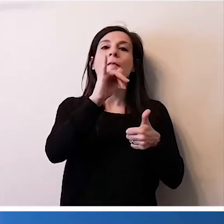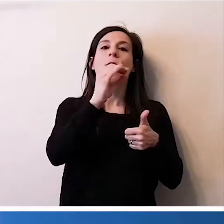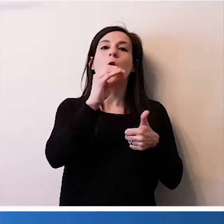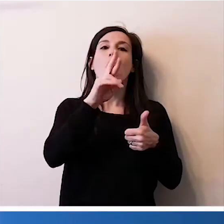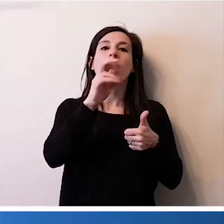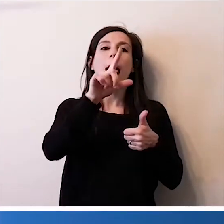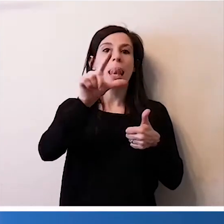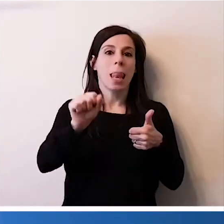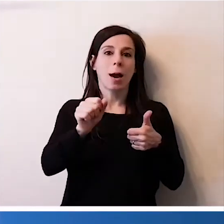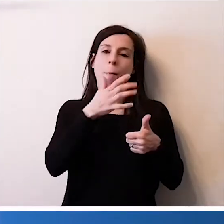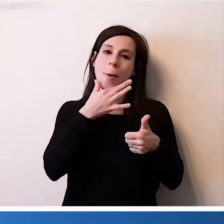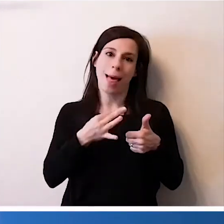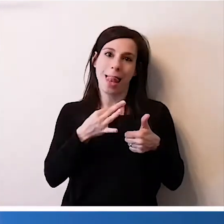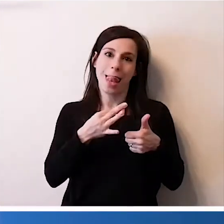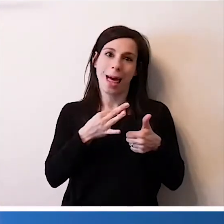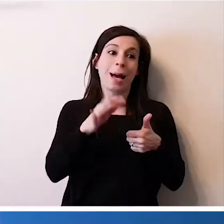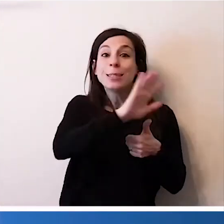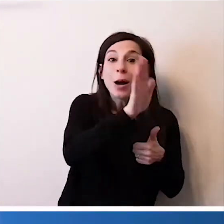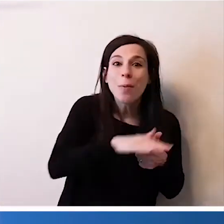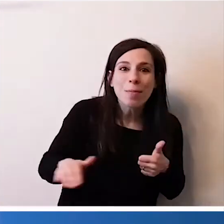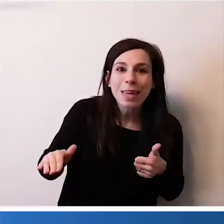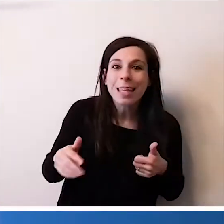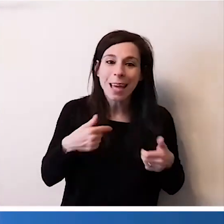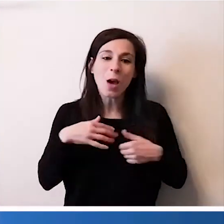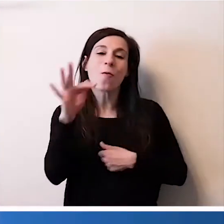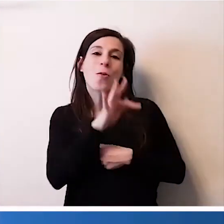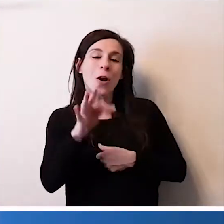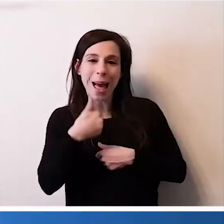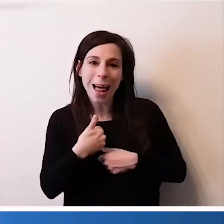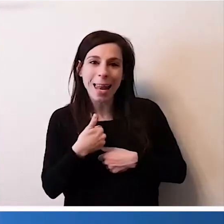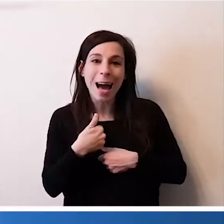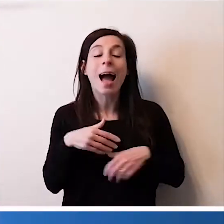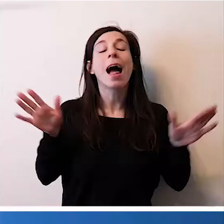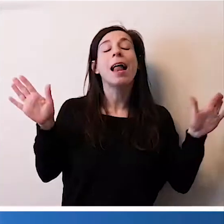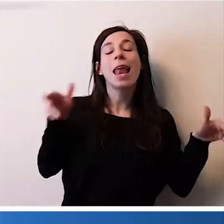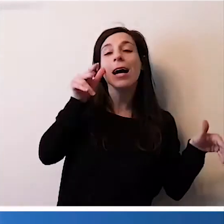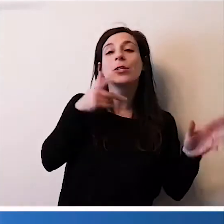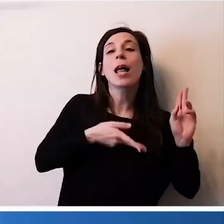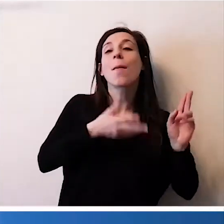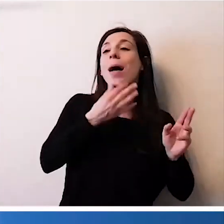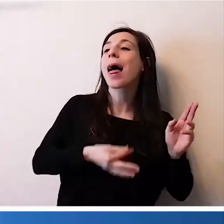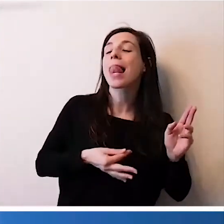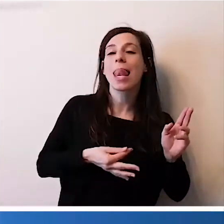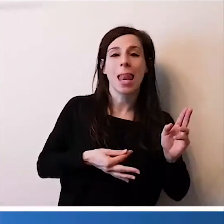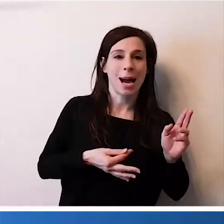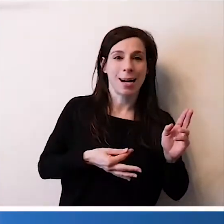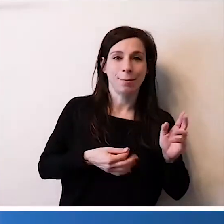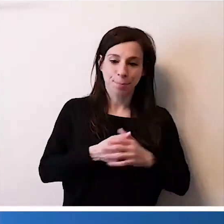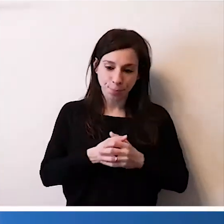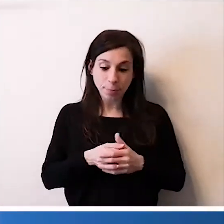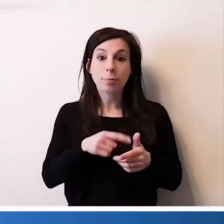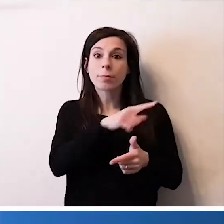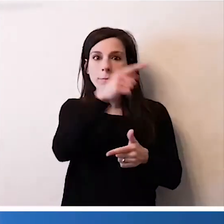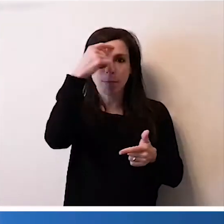la bella Fiorella. Ciao bambini, sono Fiorella, l'angela più bella. E dovete sapere